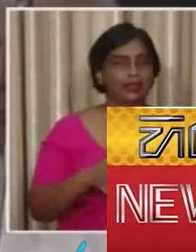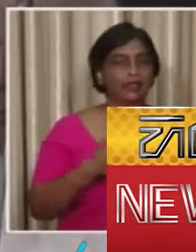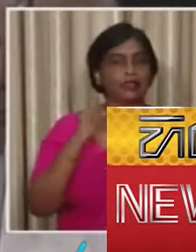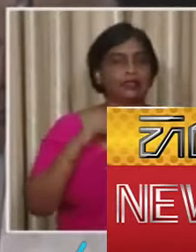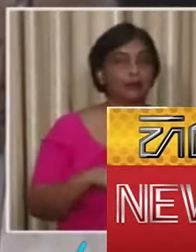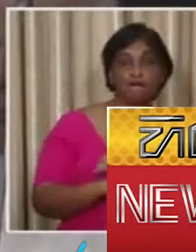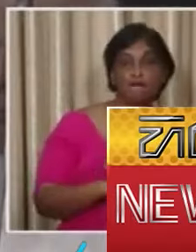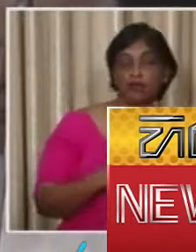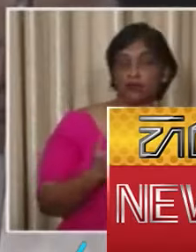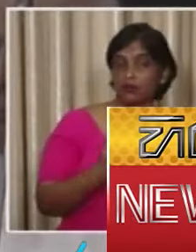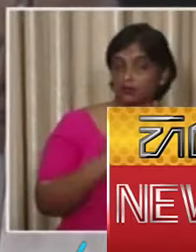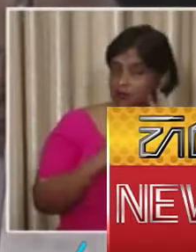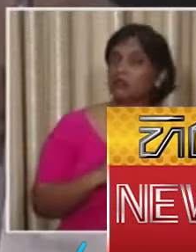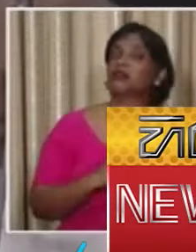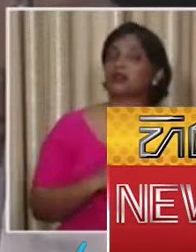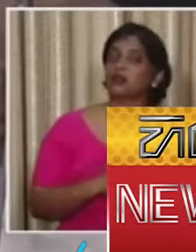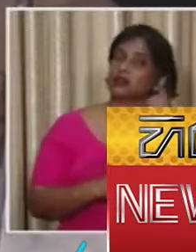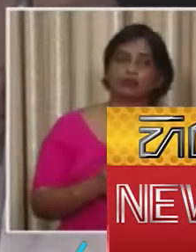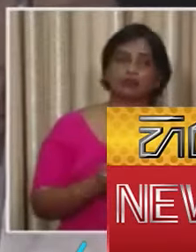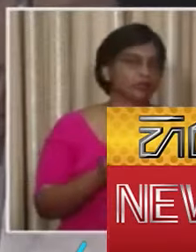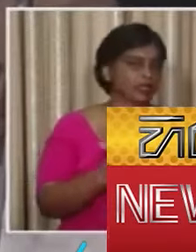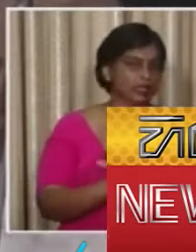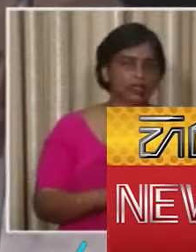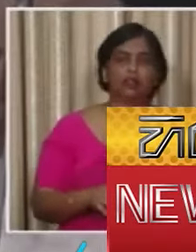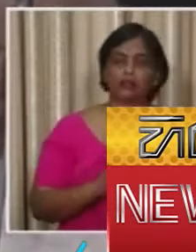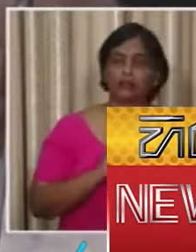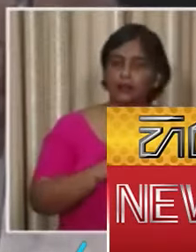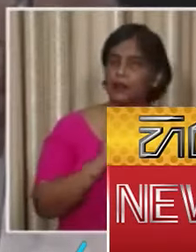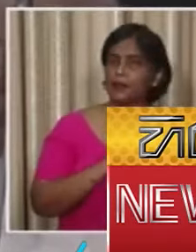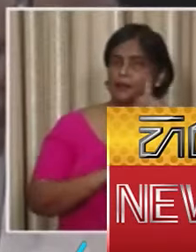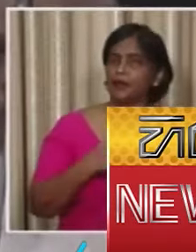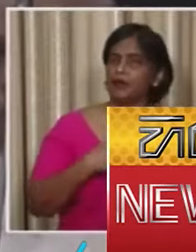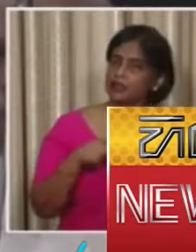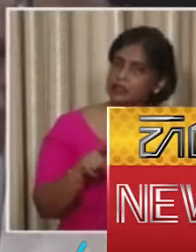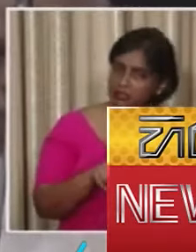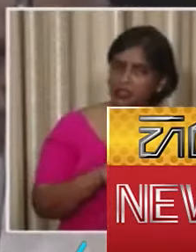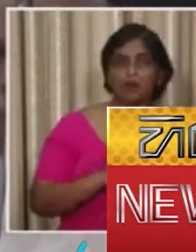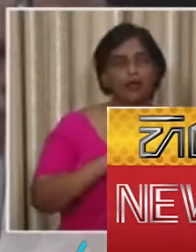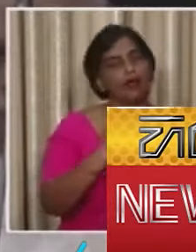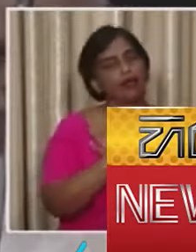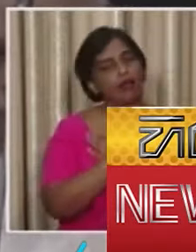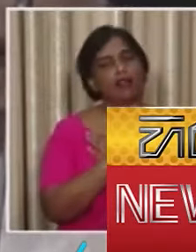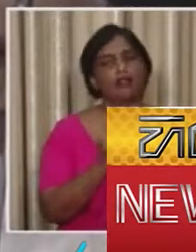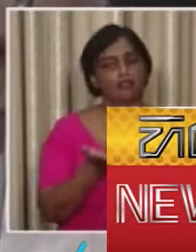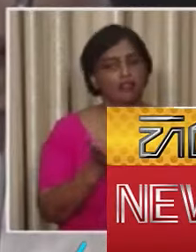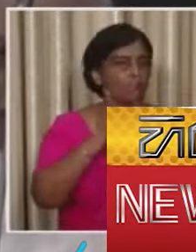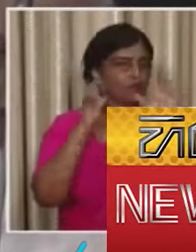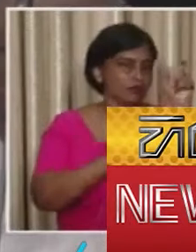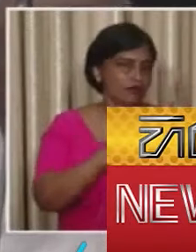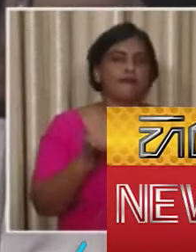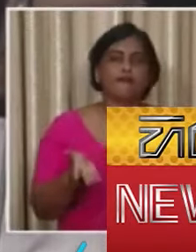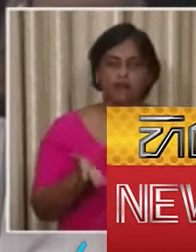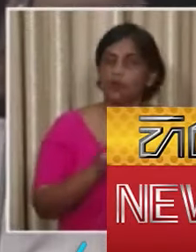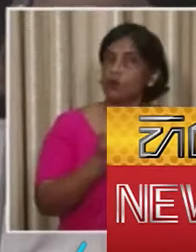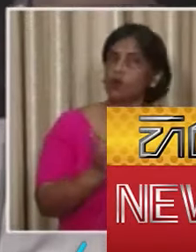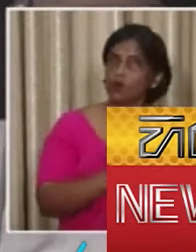දේශපාලන වාසි ලබා ගැනීම සඳහා තීන්දු ගත්තේ නැහැ. මේ ගරු සභාවේ මම වගේම රට ආදයක තවත් බොහෝ අය ඉන්නවා.